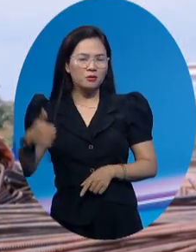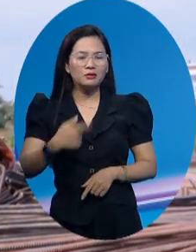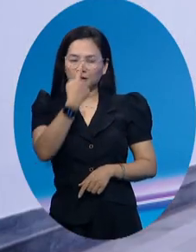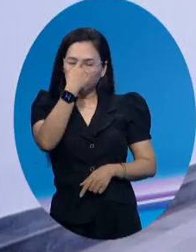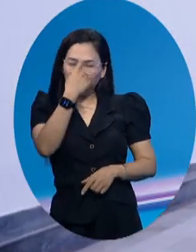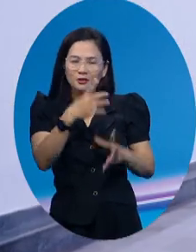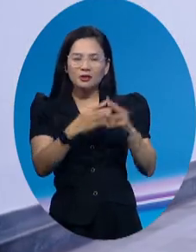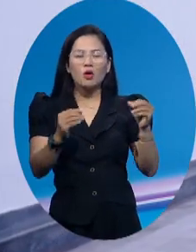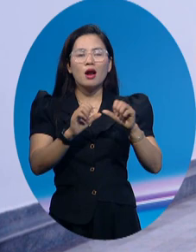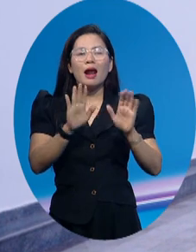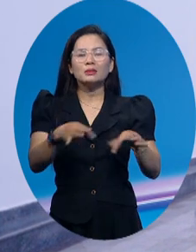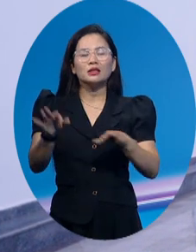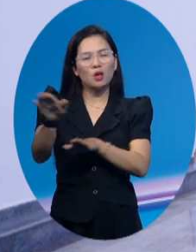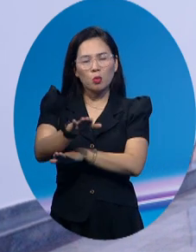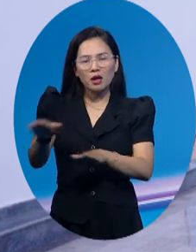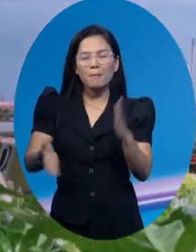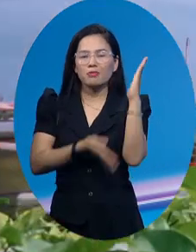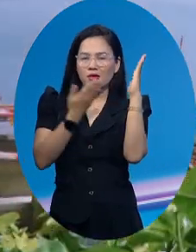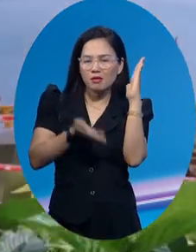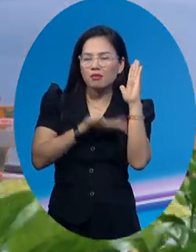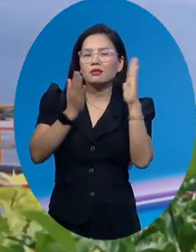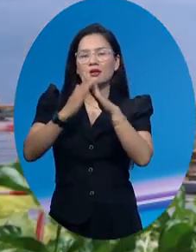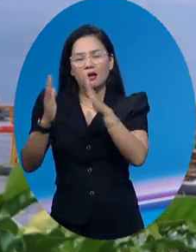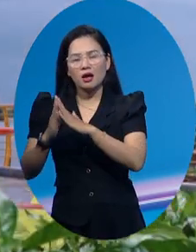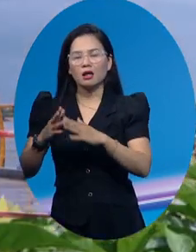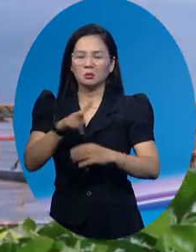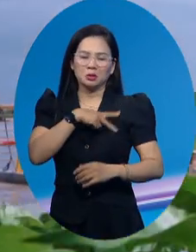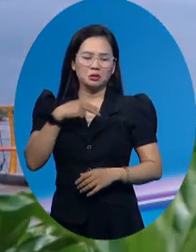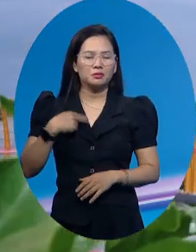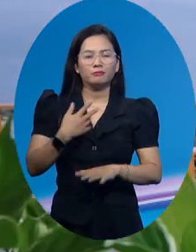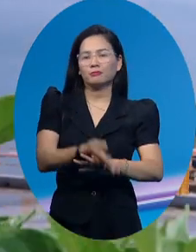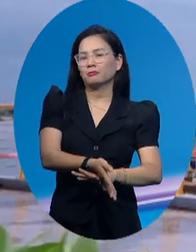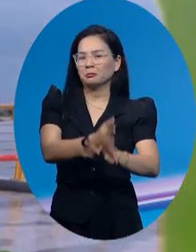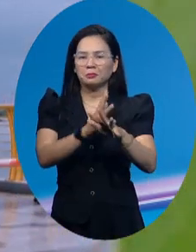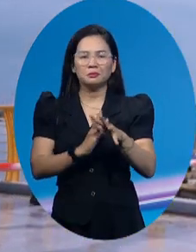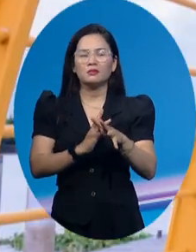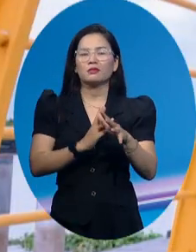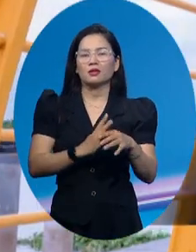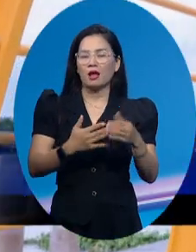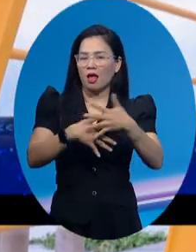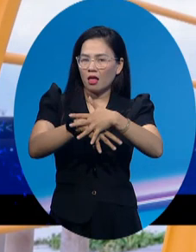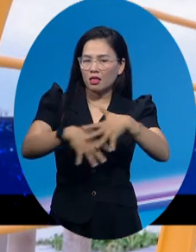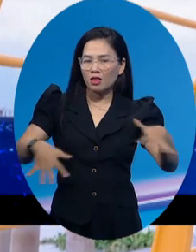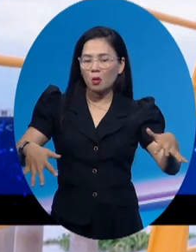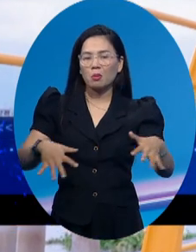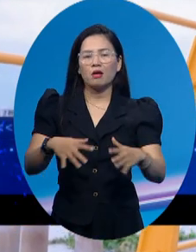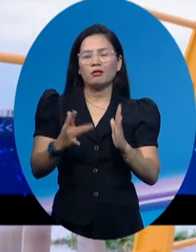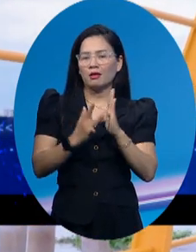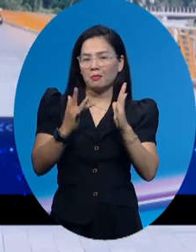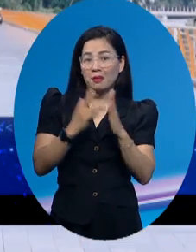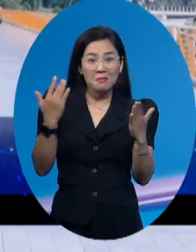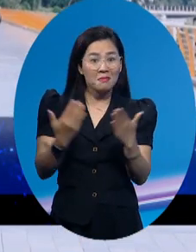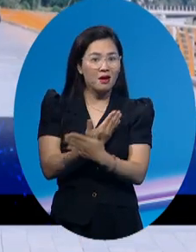công trình công nghiệp tại Việt Nam sở hữu đội ngũ nhân sự có năng lực chuyên môn cao cùng hệ thống thiết bị công nghệ hiện đại những năm qua